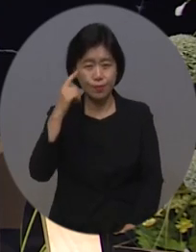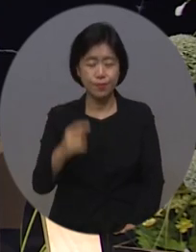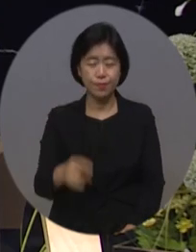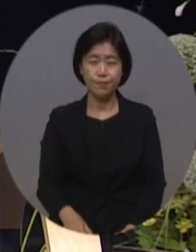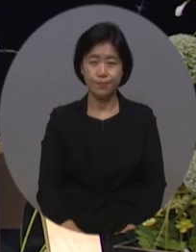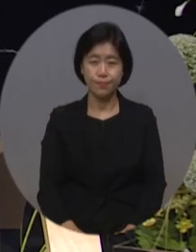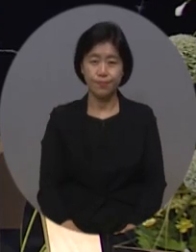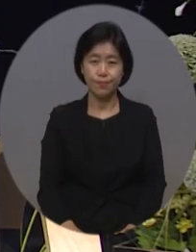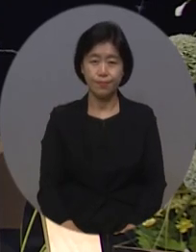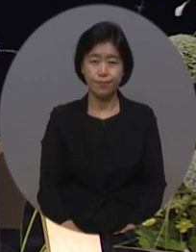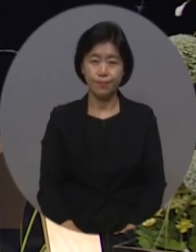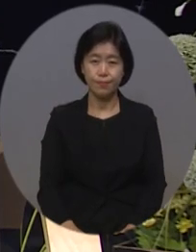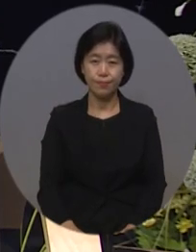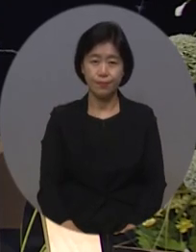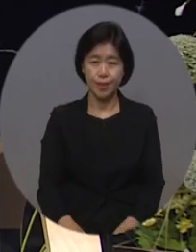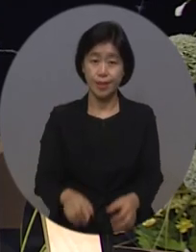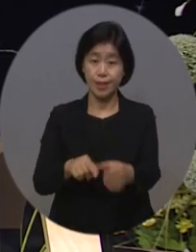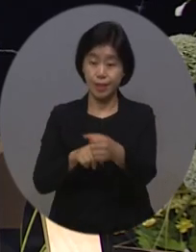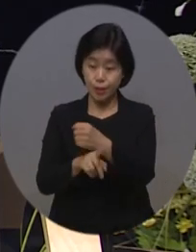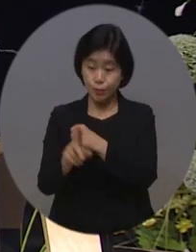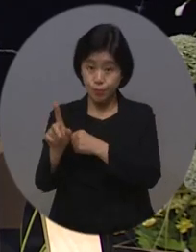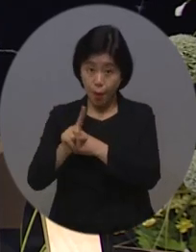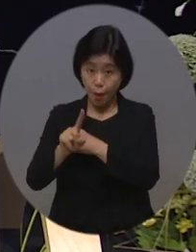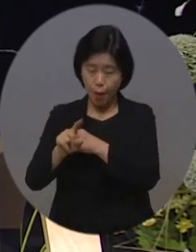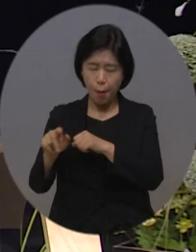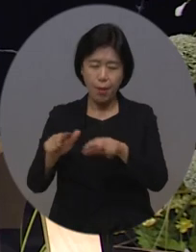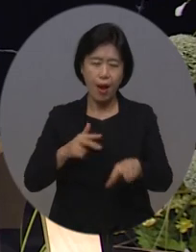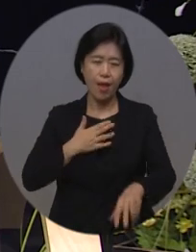곧 그 까닭을 알아냅니다.